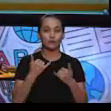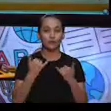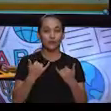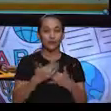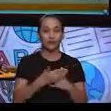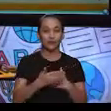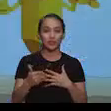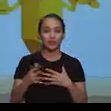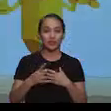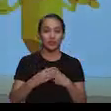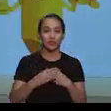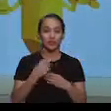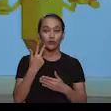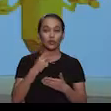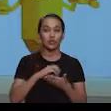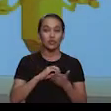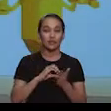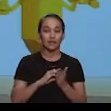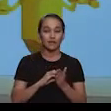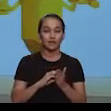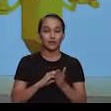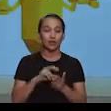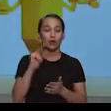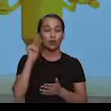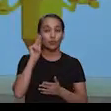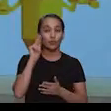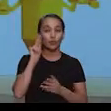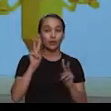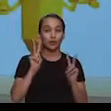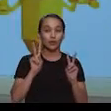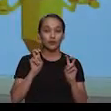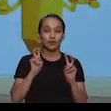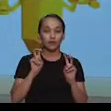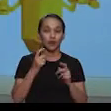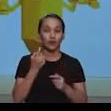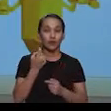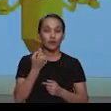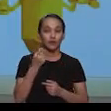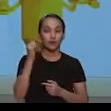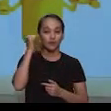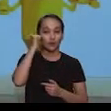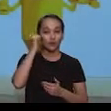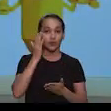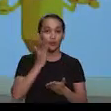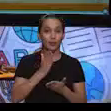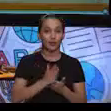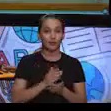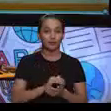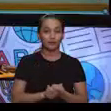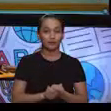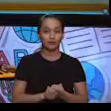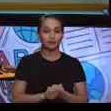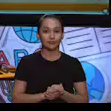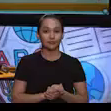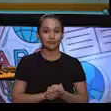Ana endi hozir biz sizlar bilan 3-sinfda o'tilgan mavzularimizni biroz yodimizga olamiz. Qani, qay darajada